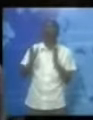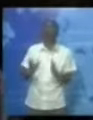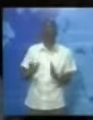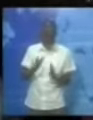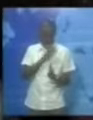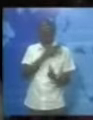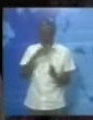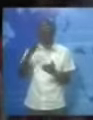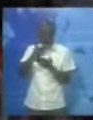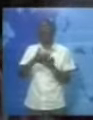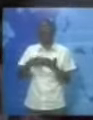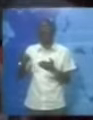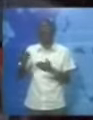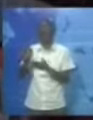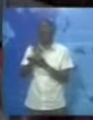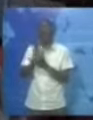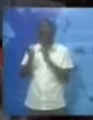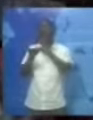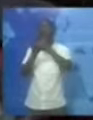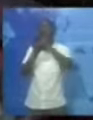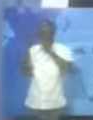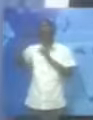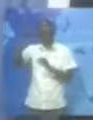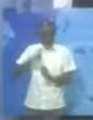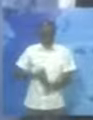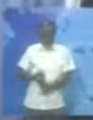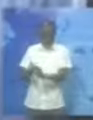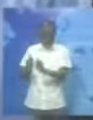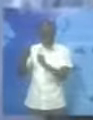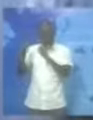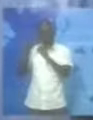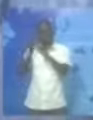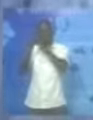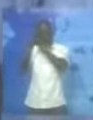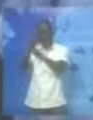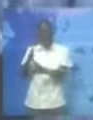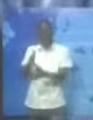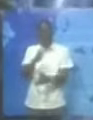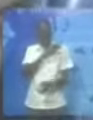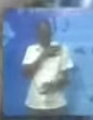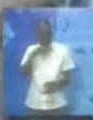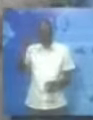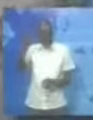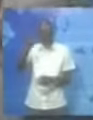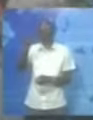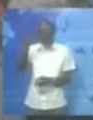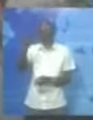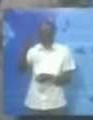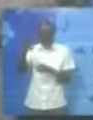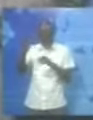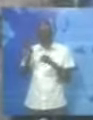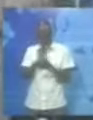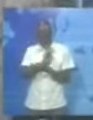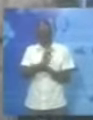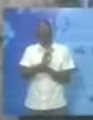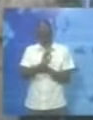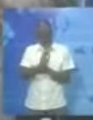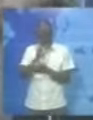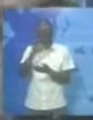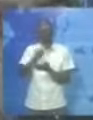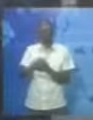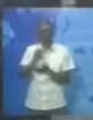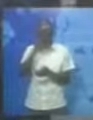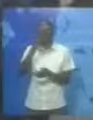d'une certaine façon, je vais essayer de suivre les traces de mon père. Les cinéastes africains présents à la 23e édition du FESPACO se